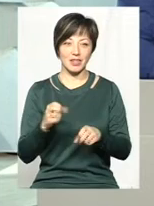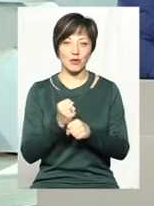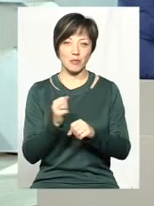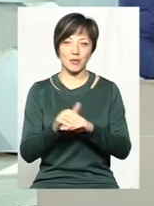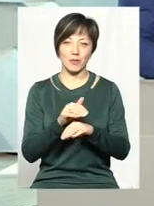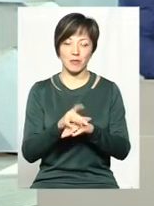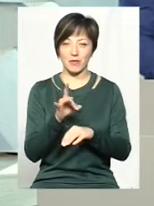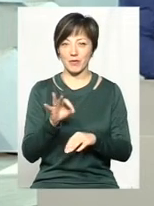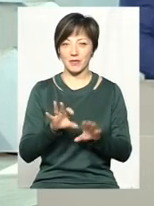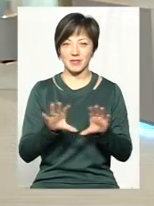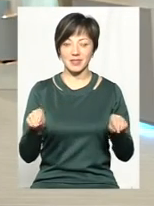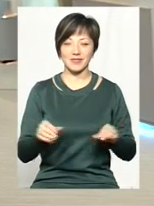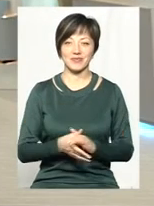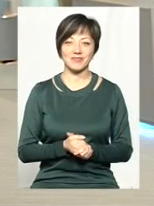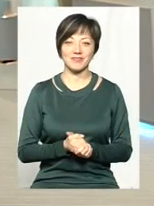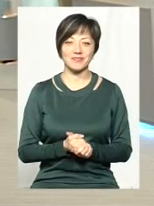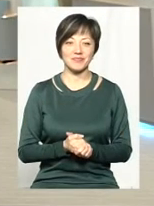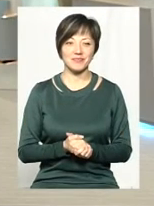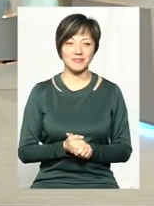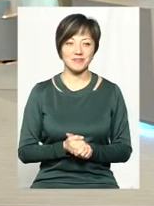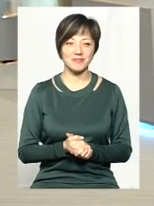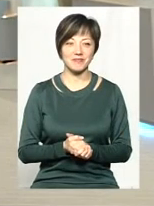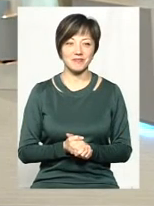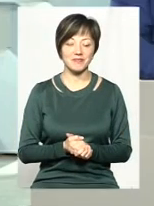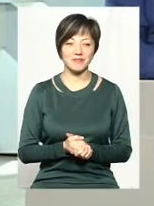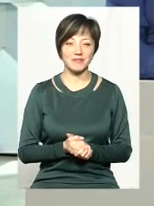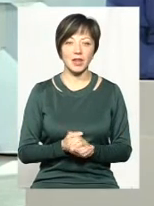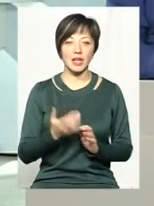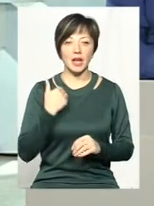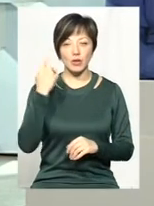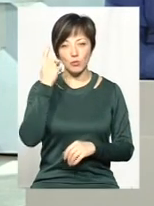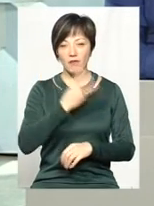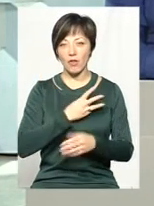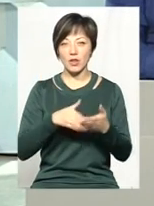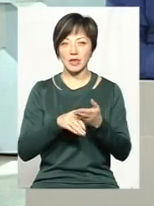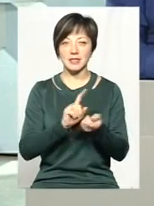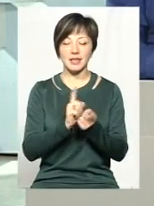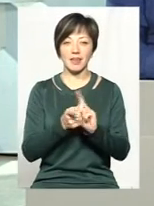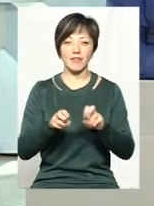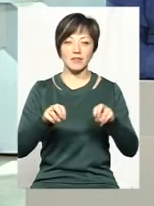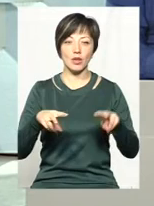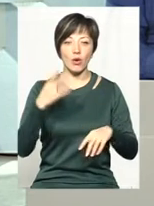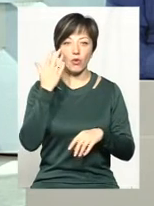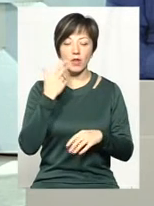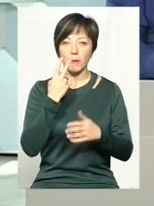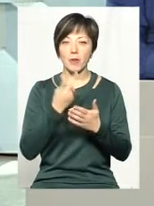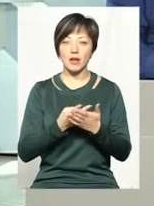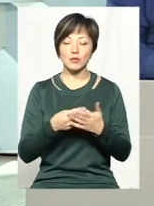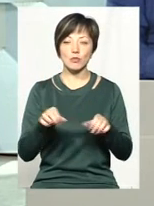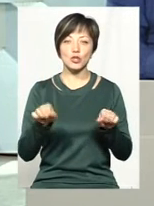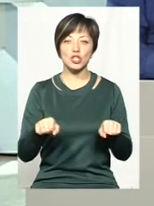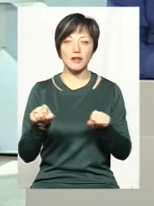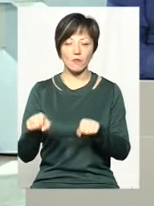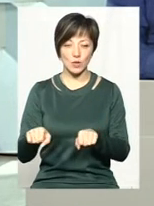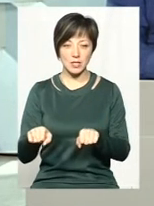добро і все. Дякую. І ви, Наталя. Я думаю, що волонтер стає фахівцем, коли він бачить